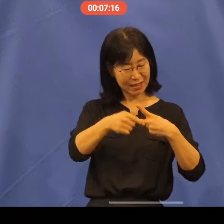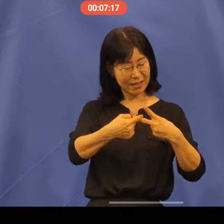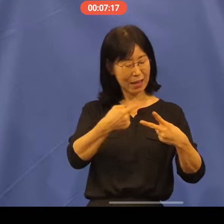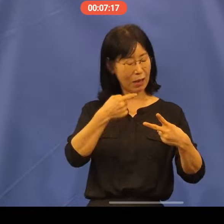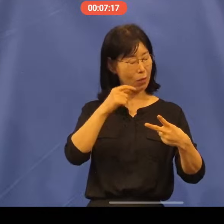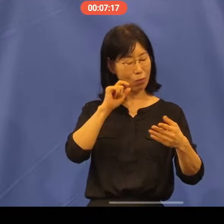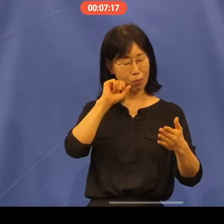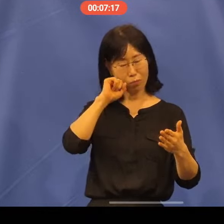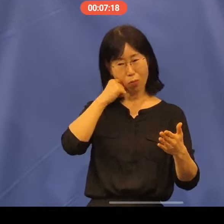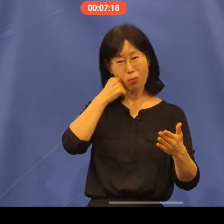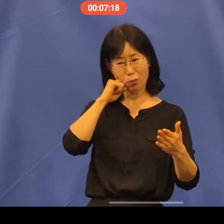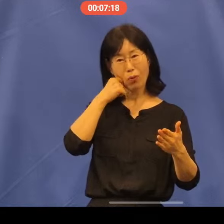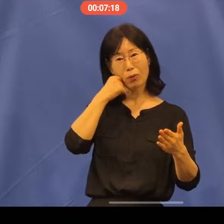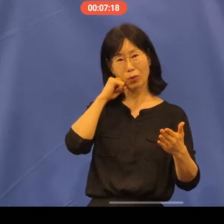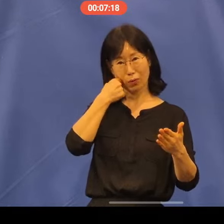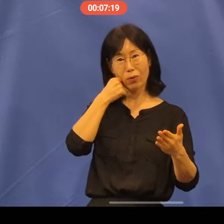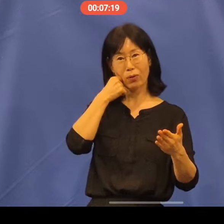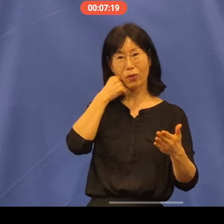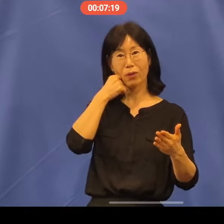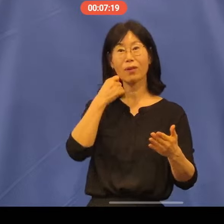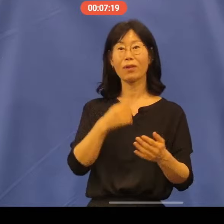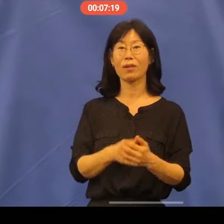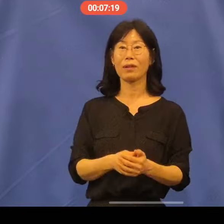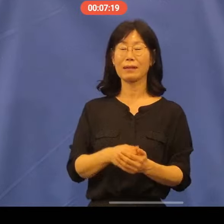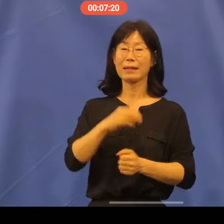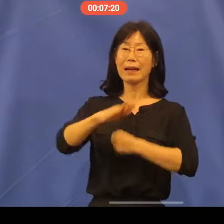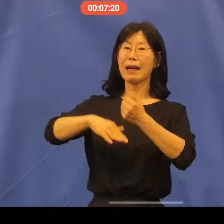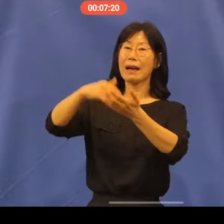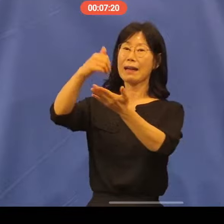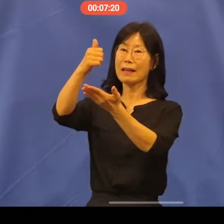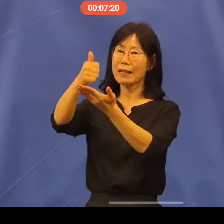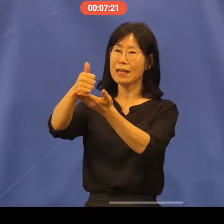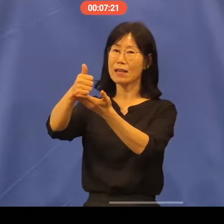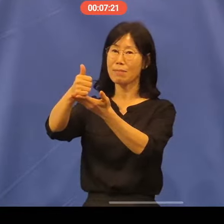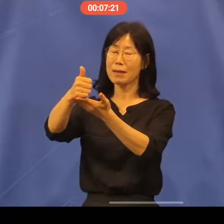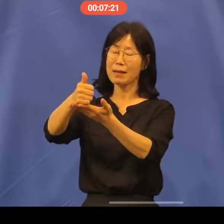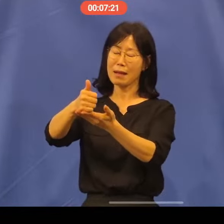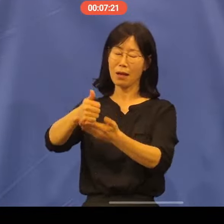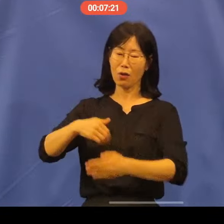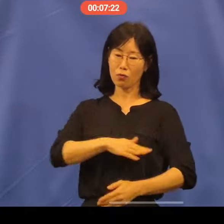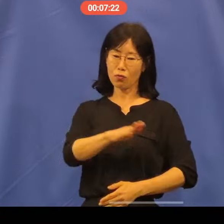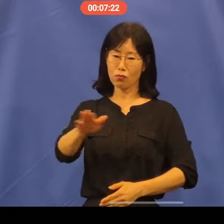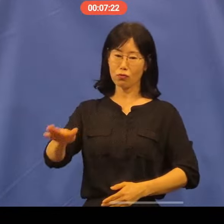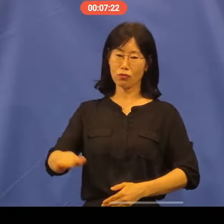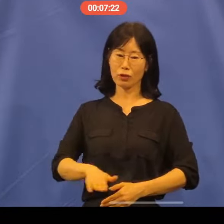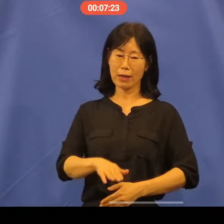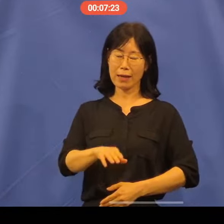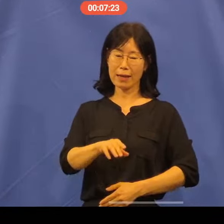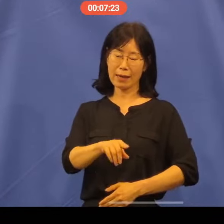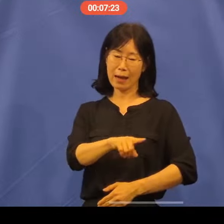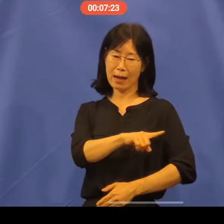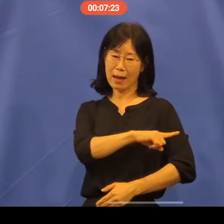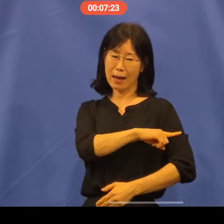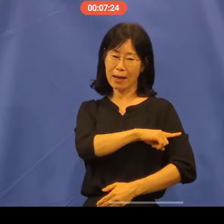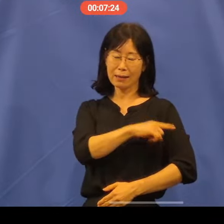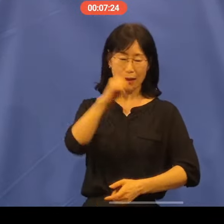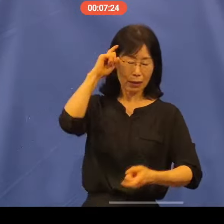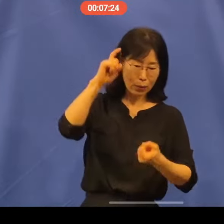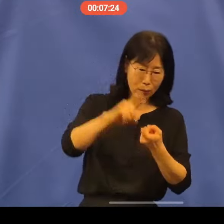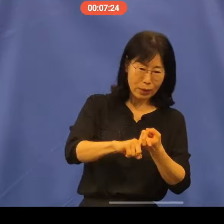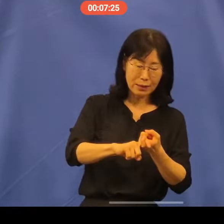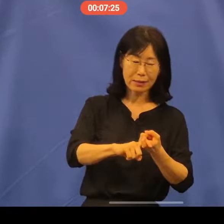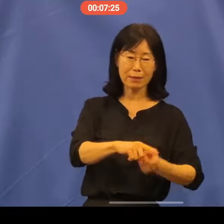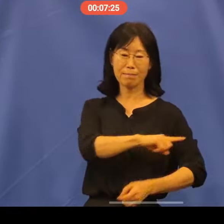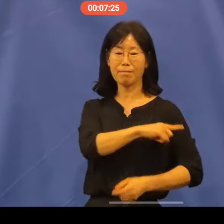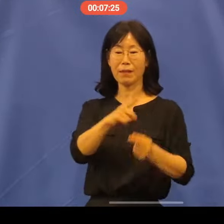많고 신앙생활에 걸림돌이 굉장히 많아져요. 하나님이 누구이냐 여기에 관심을 가져야 되고 성경이 말씀하려고